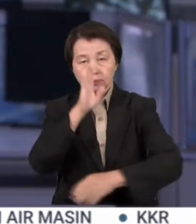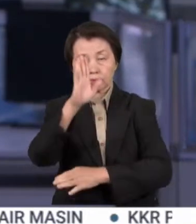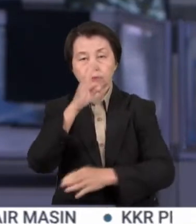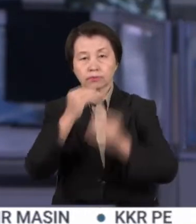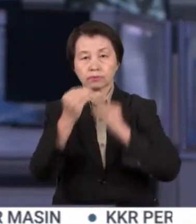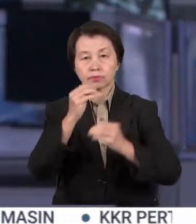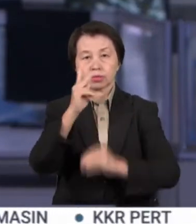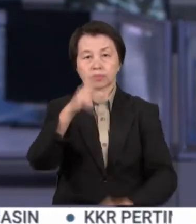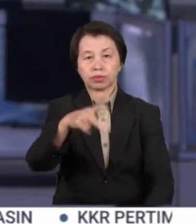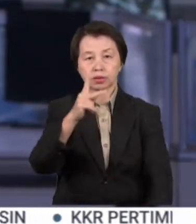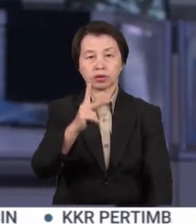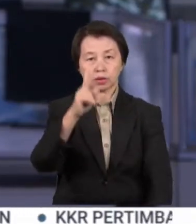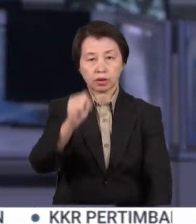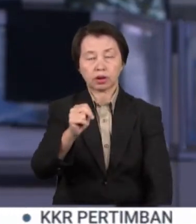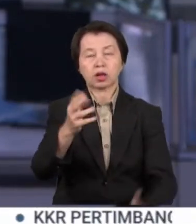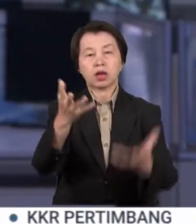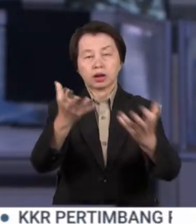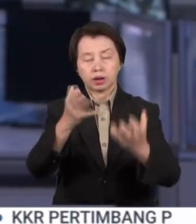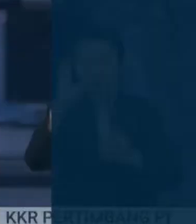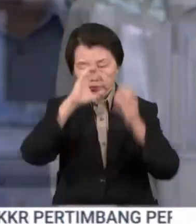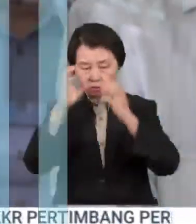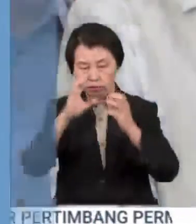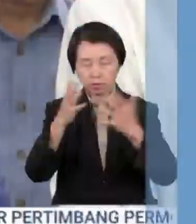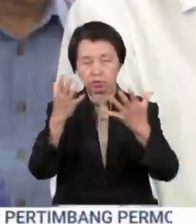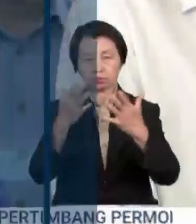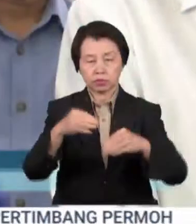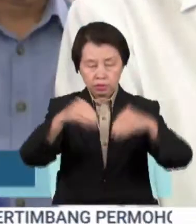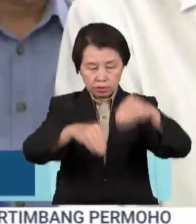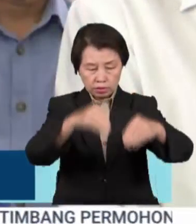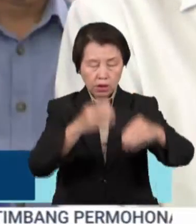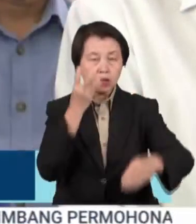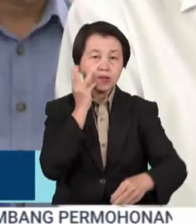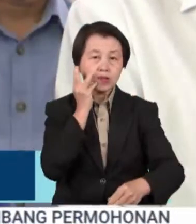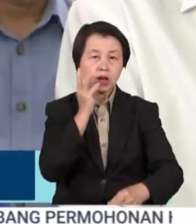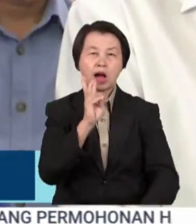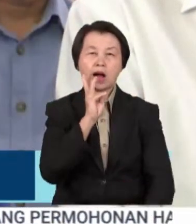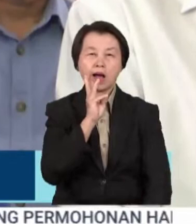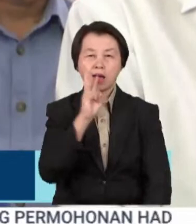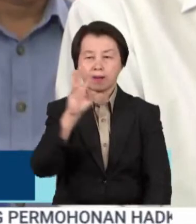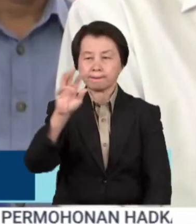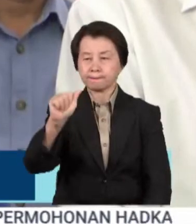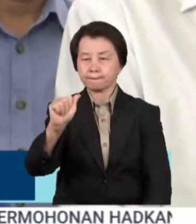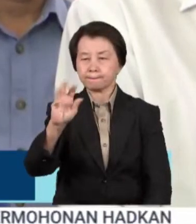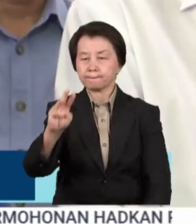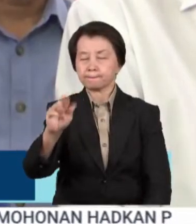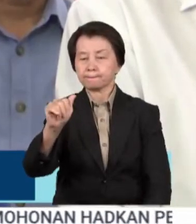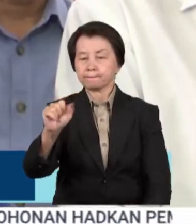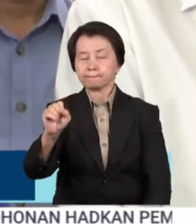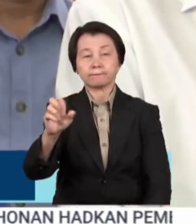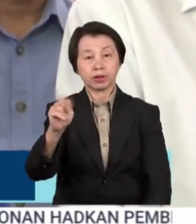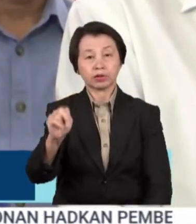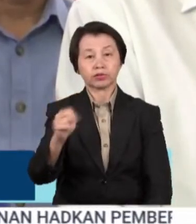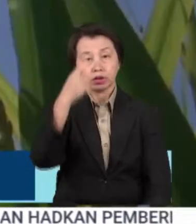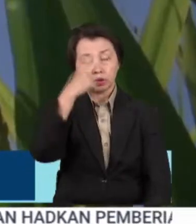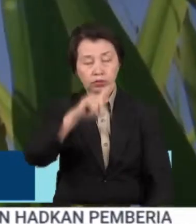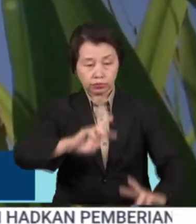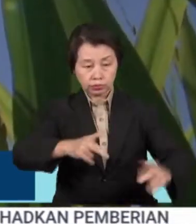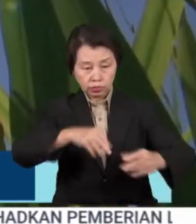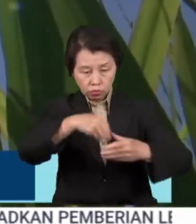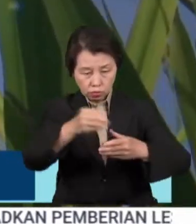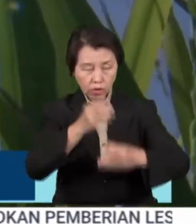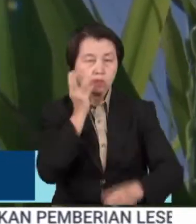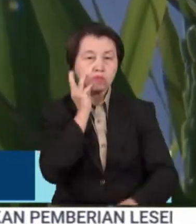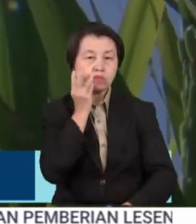Makanan KPKM berhasrat meneroka kaedah penanaman padi air masin. Ia merupakan antara usaha bagi meningkatkan pengeluaran